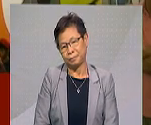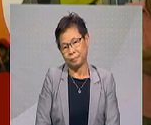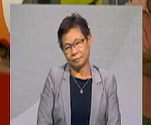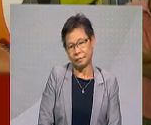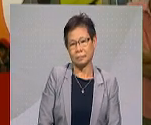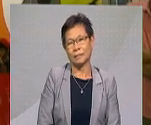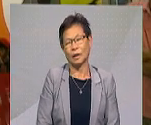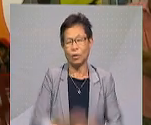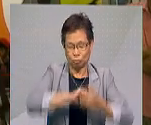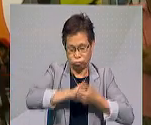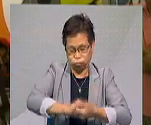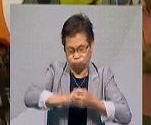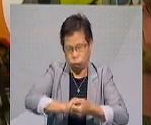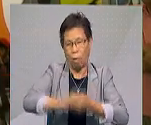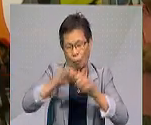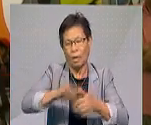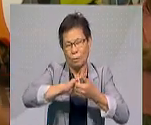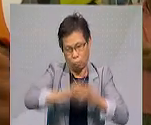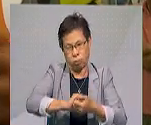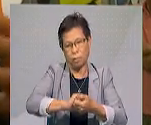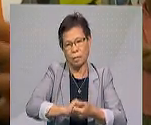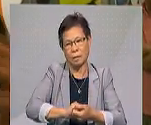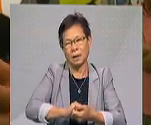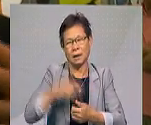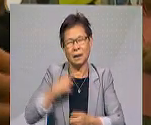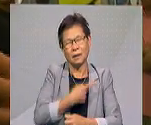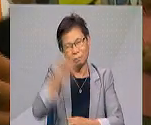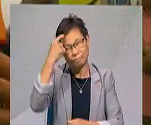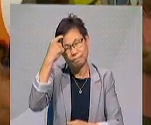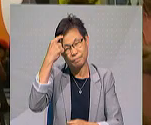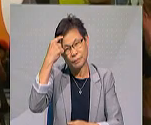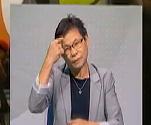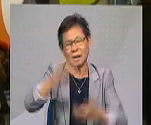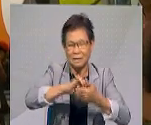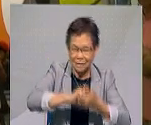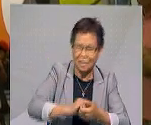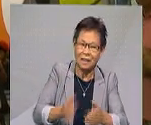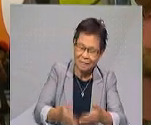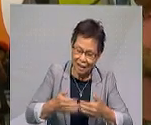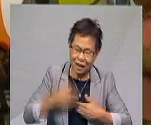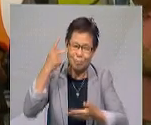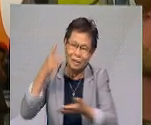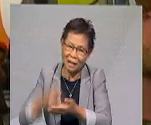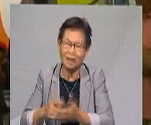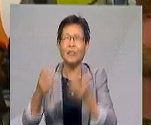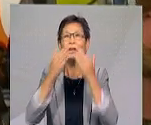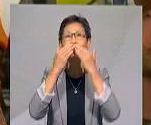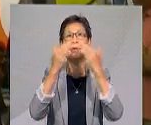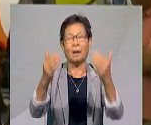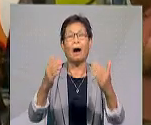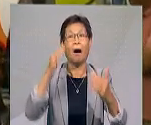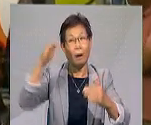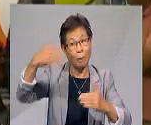benda yang mengeratkan silaturahim dan ini kira kita anggap sebagai salam perkenalan lah. Dan insyaAllah kita akan ada